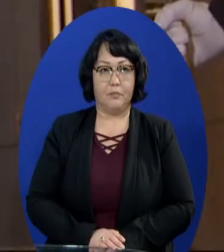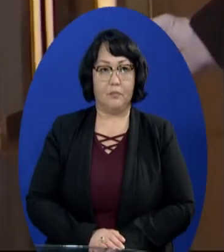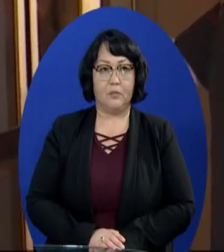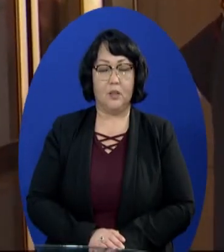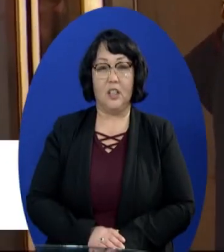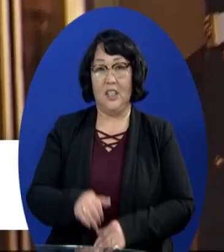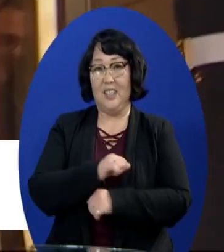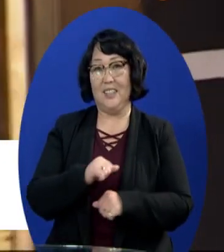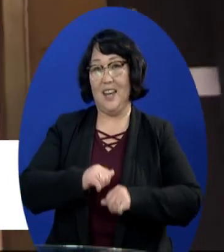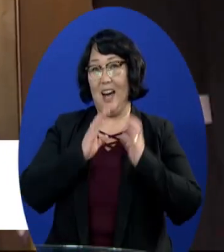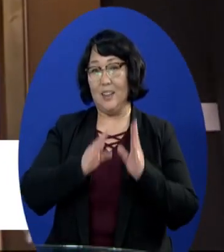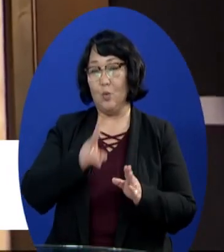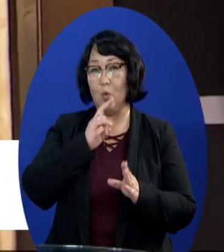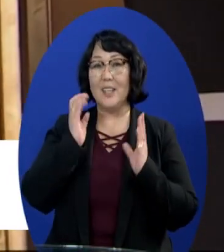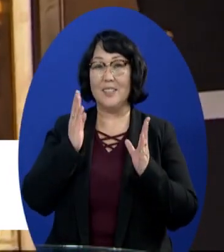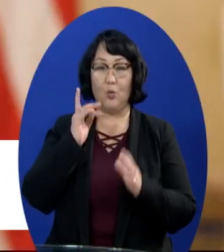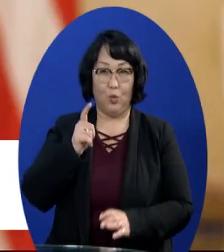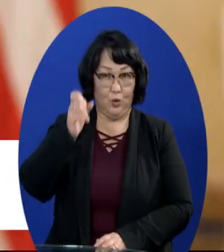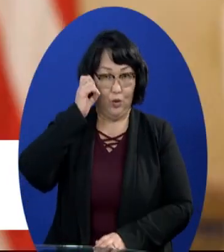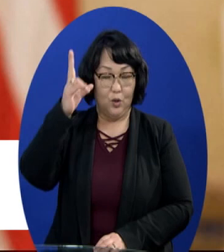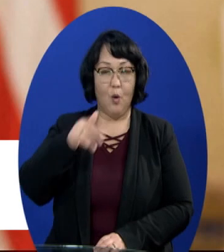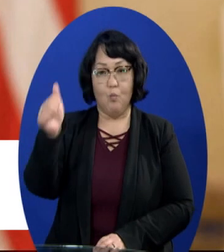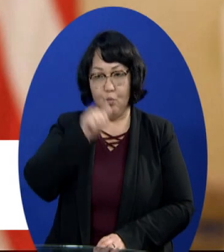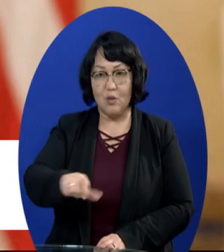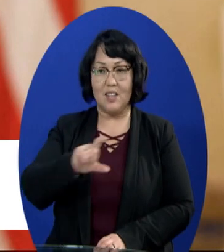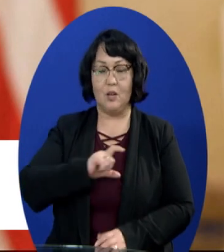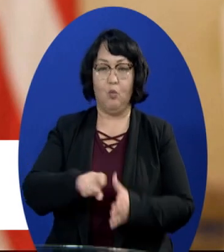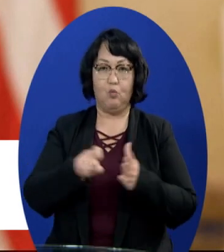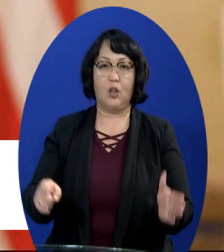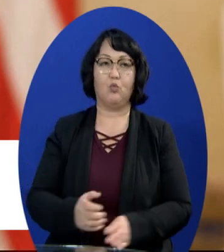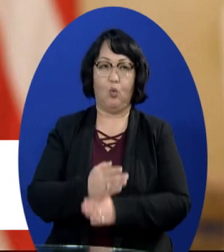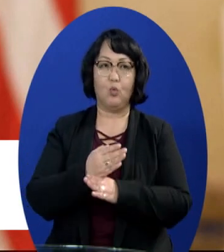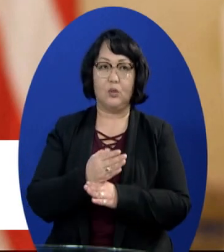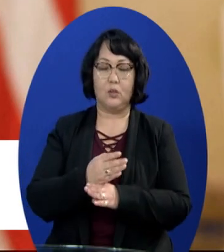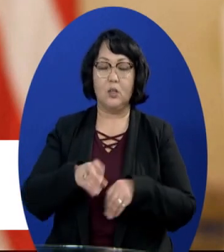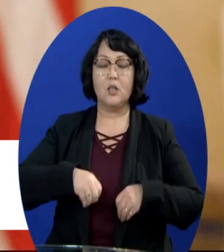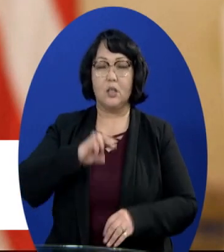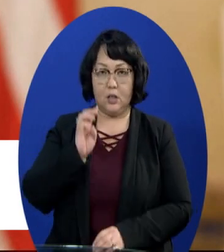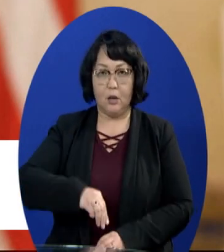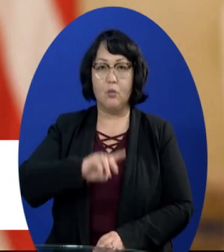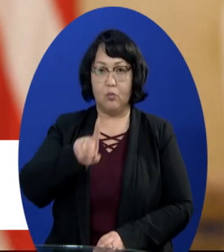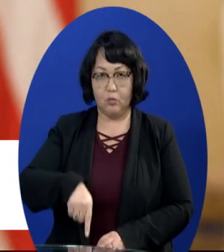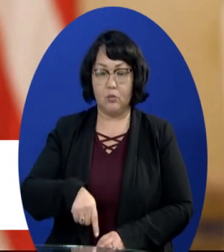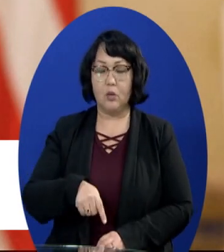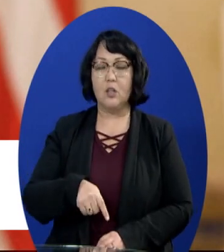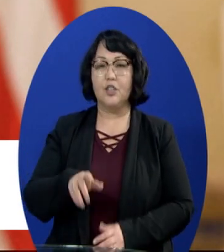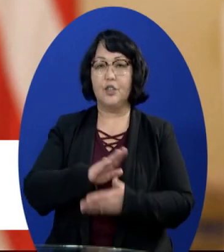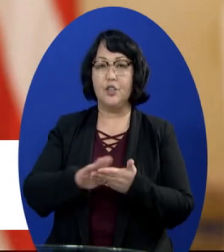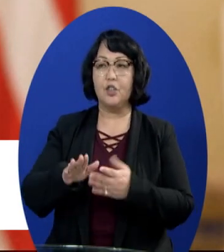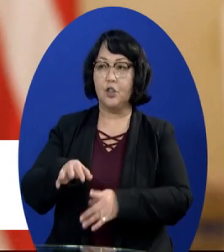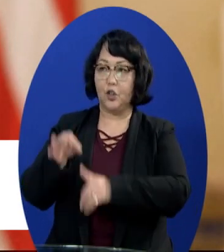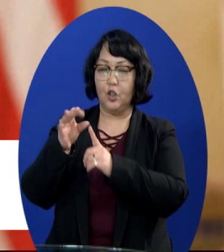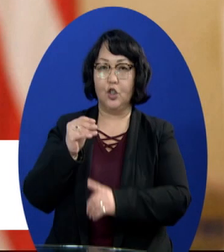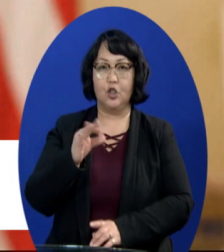Тэрээр ард түмэндээ хандаж хийсэн мэдэгдэлдээ бүрэн эрхийнхээ хугацааг дуусгар болсныг хүлээн зөвшөөрч байгаагаа илэрхийлээд за шинээр сонгогдсон